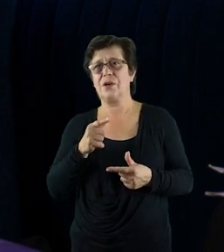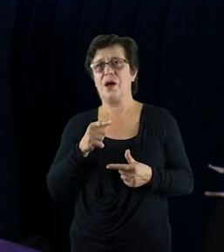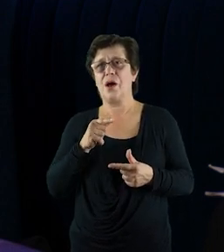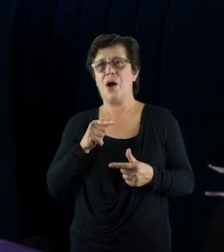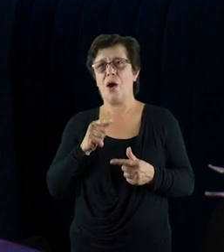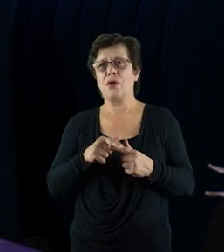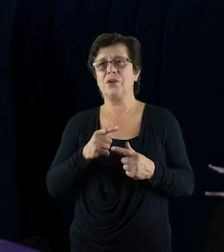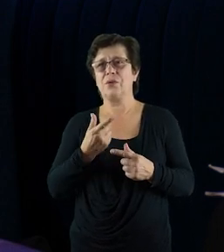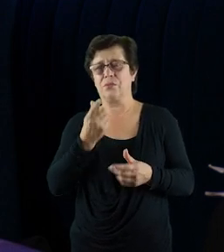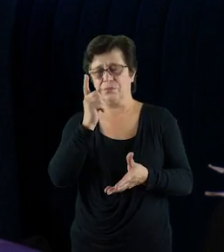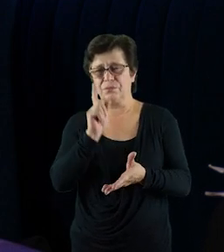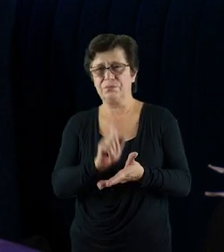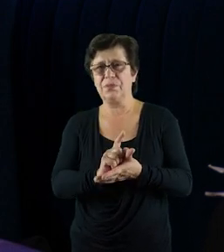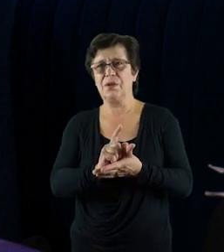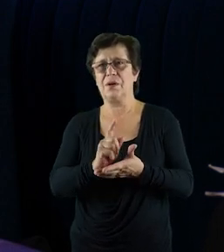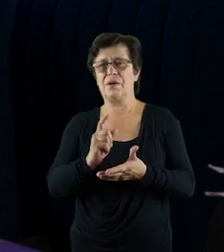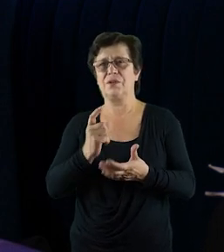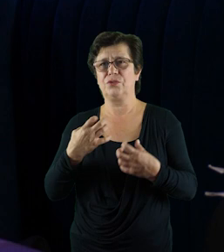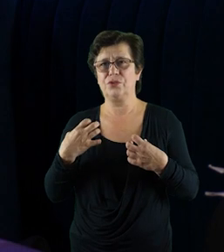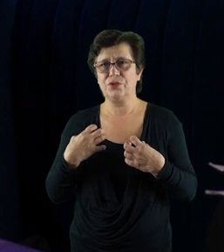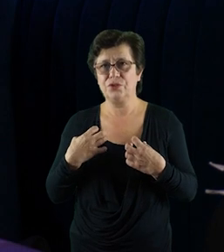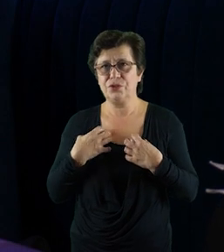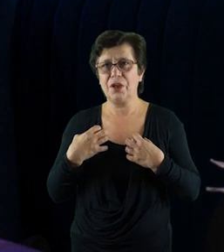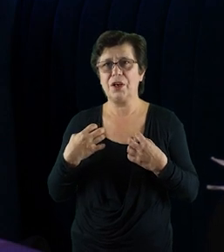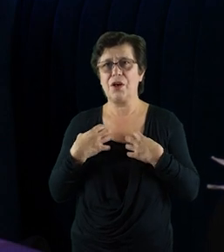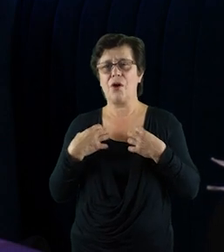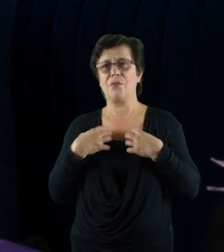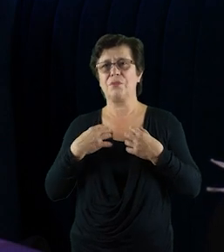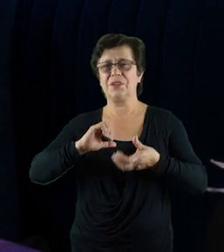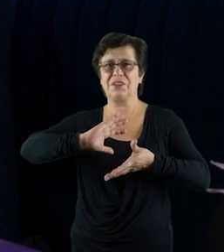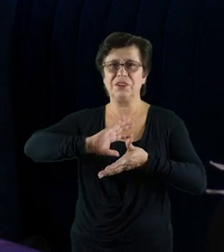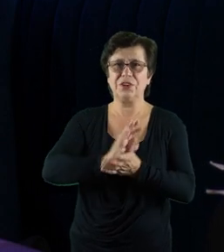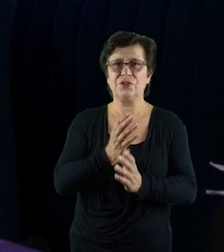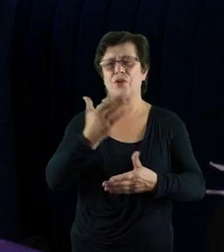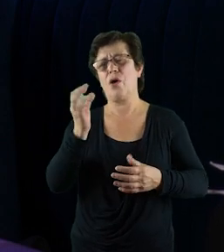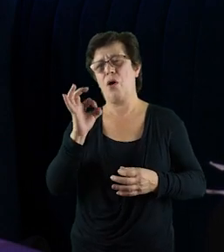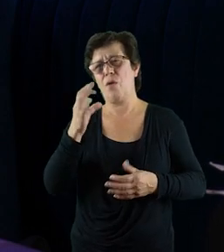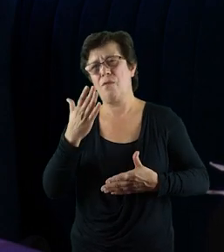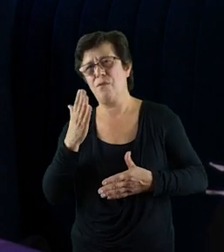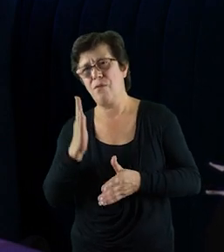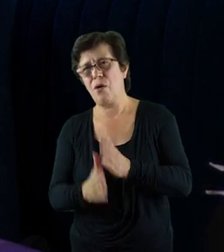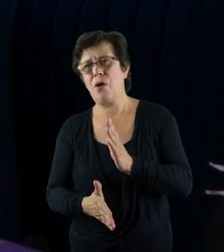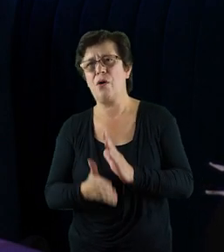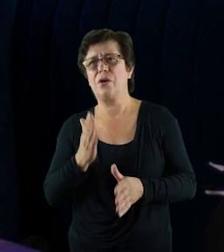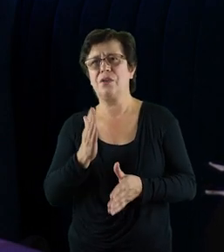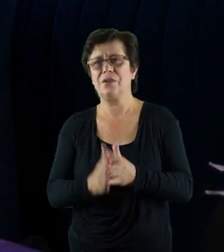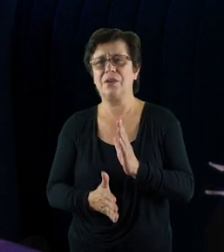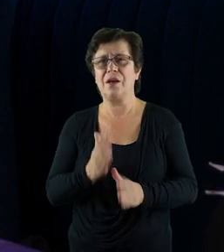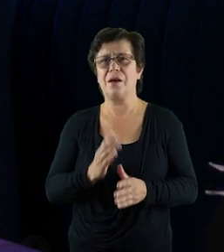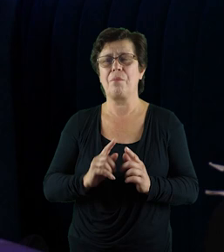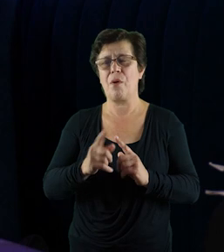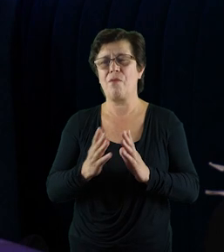ocaleli z wojennych zniszczeń, a nie ocaleli z pokojowych i że są tacy pesymistyczni i tacy czarni i tak